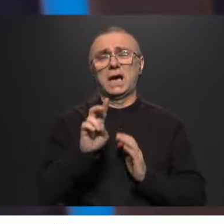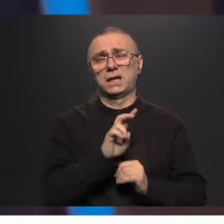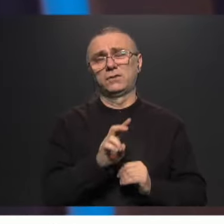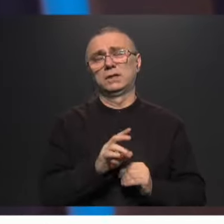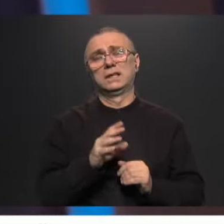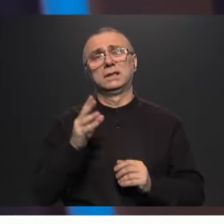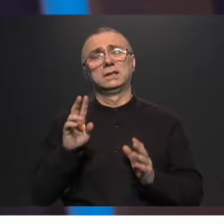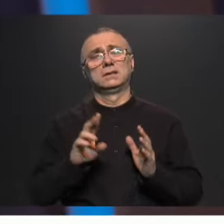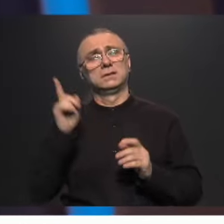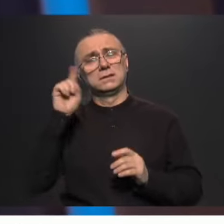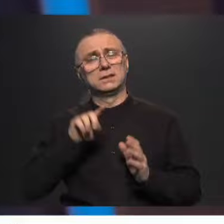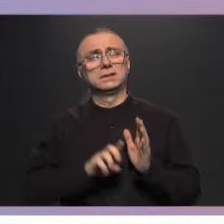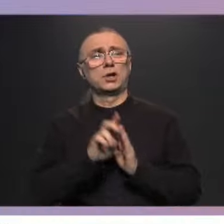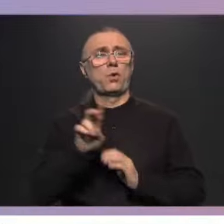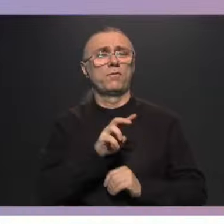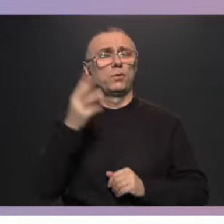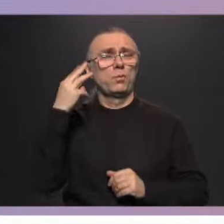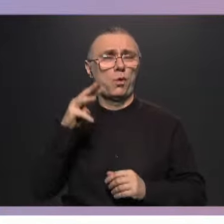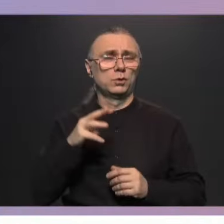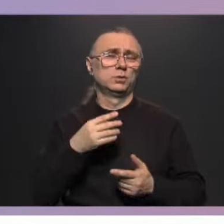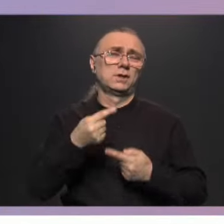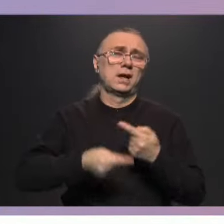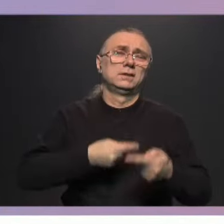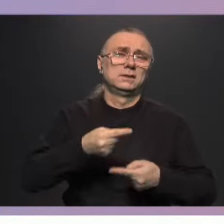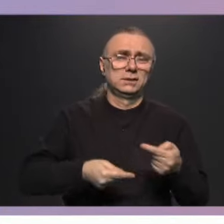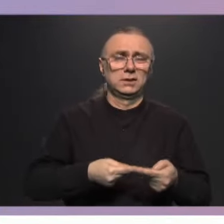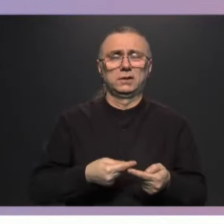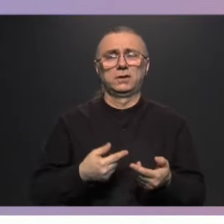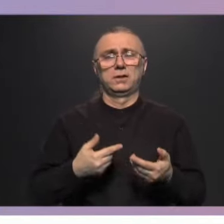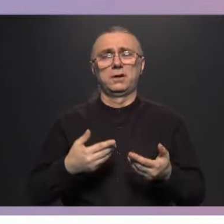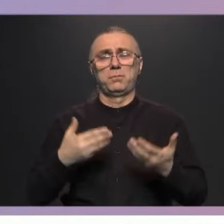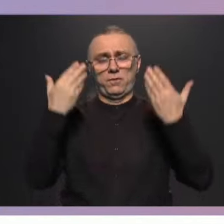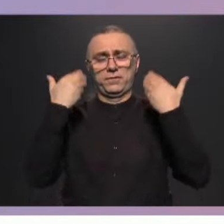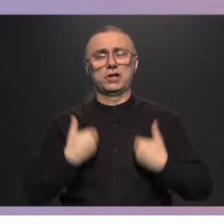ли, так скажем, церковных традиций в плане внешнего вида. Вот.